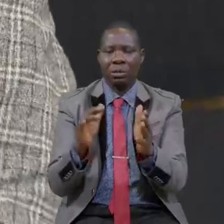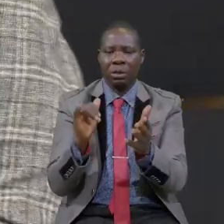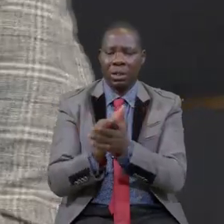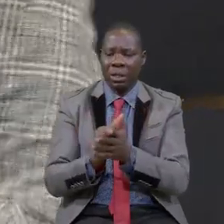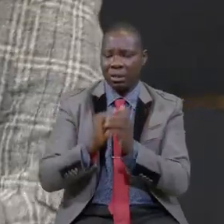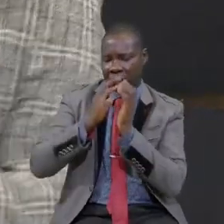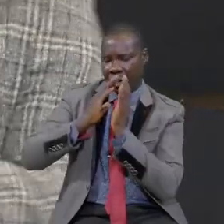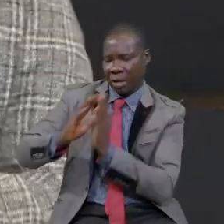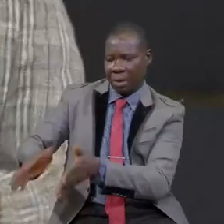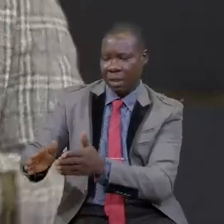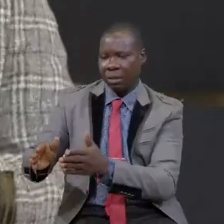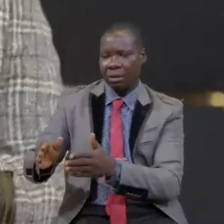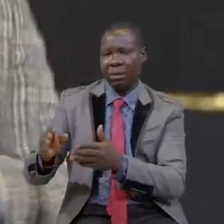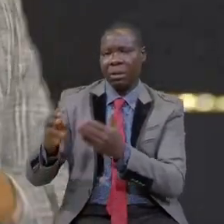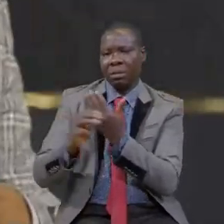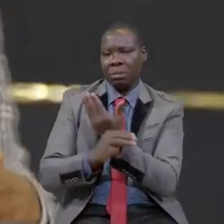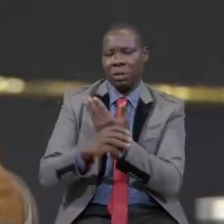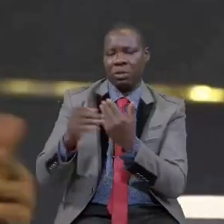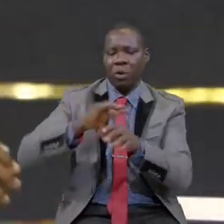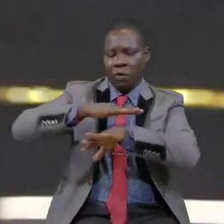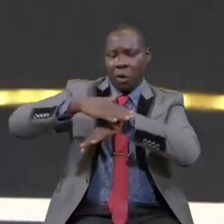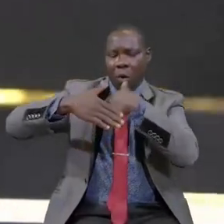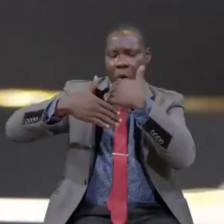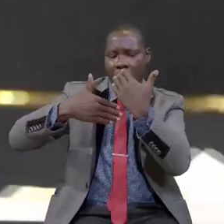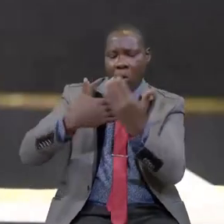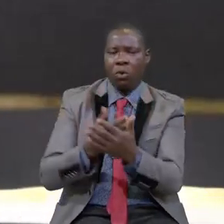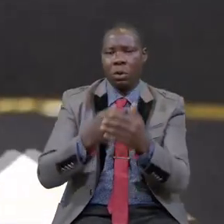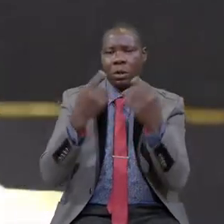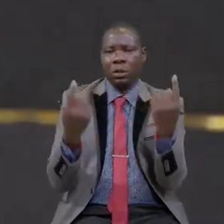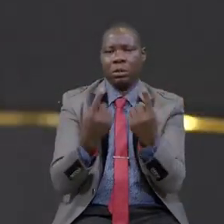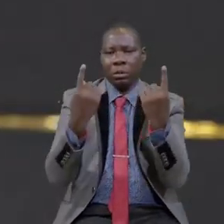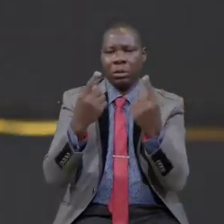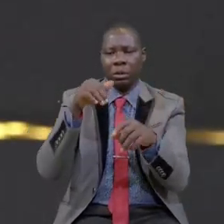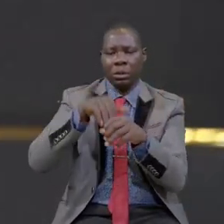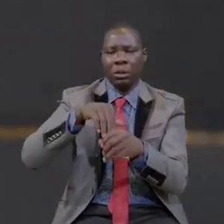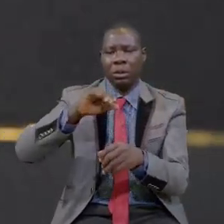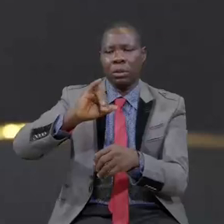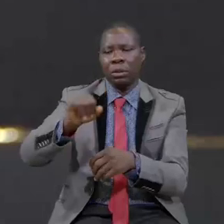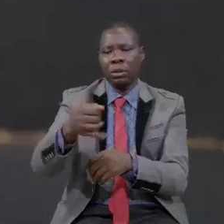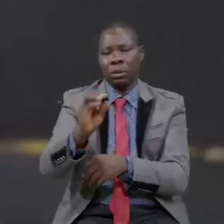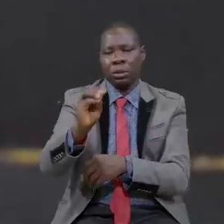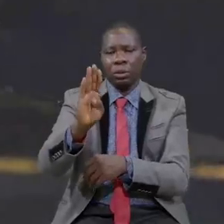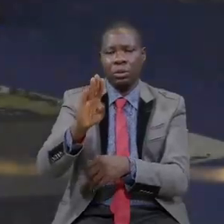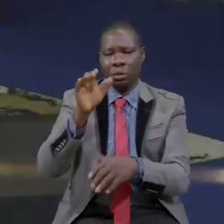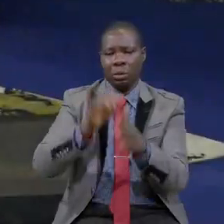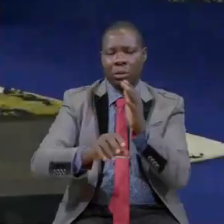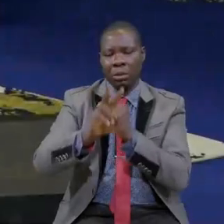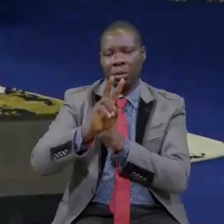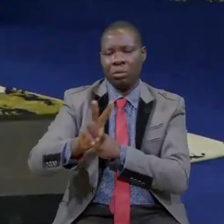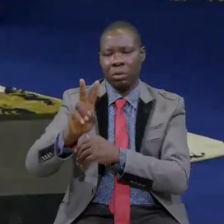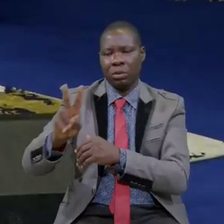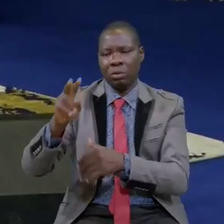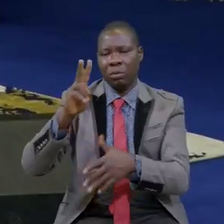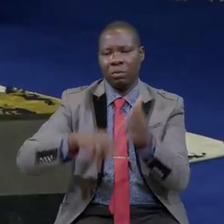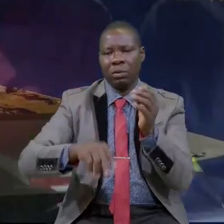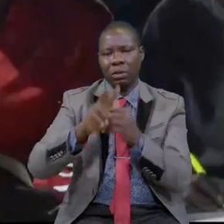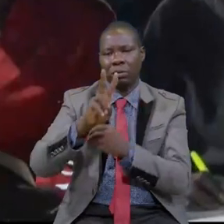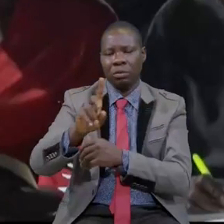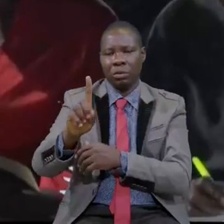sans l'abandon de toute iniquité. En Job 22,